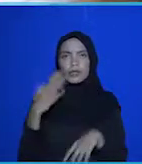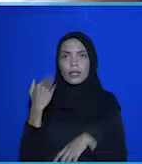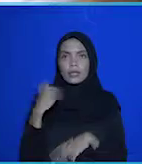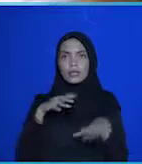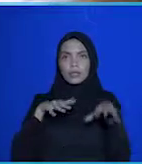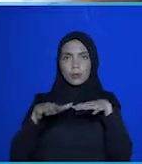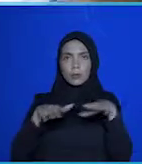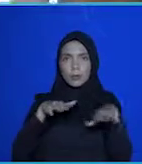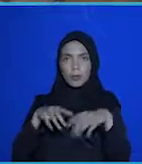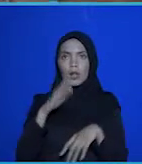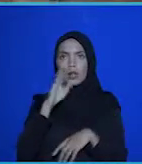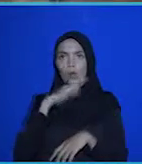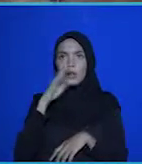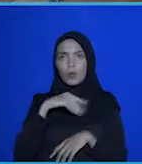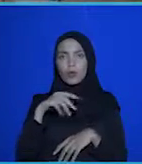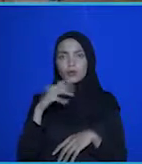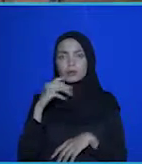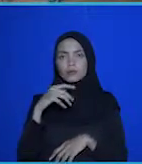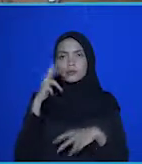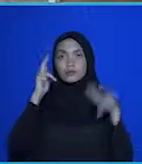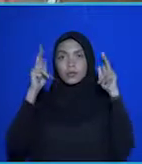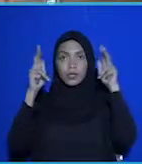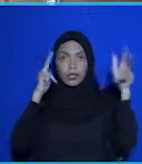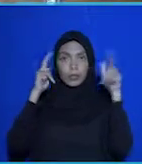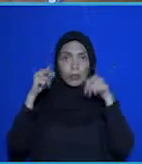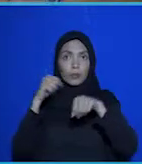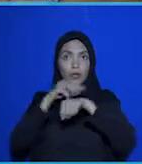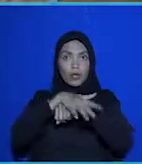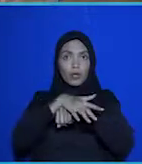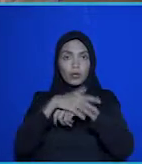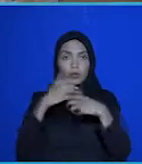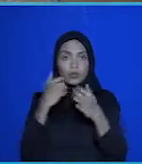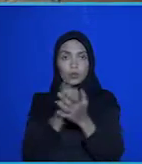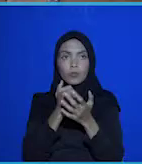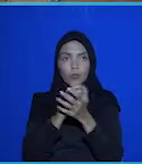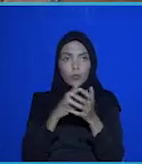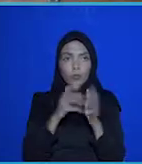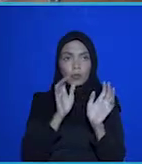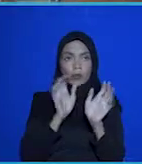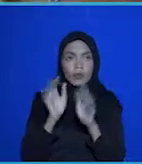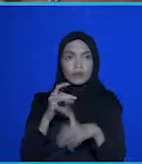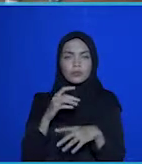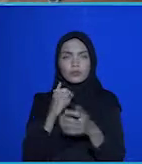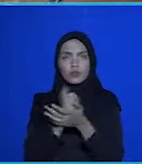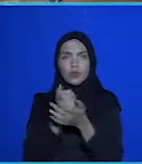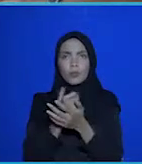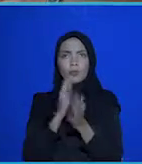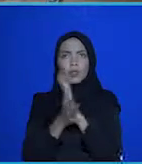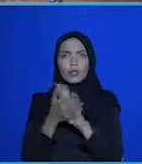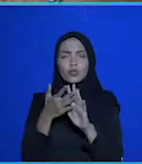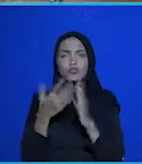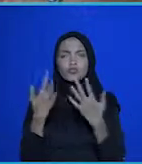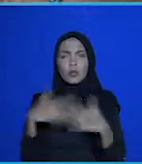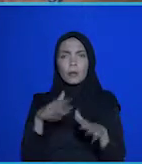menangani gempa di Lombok atau di NTB, dampaknya meluas terjauh itu dan apa